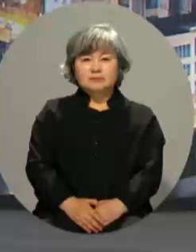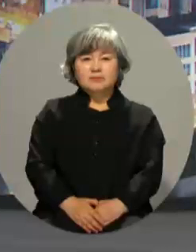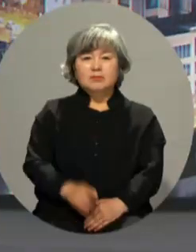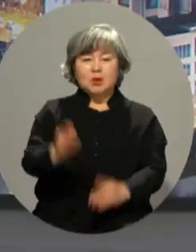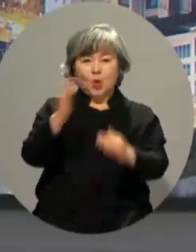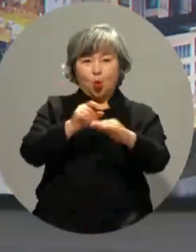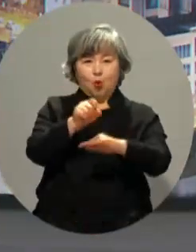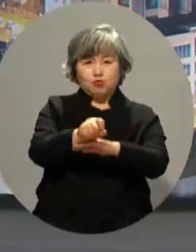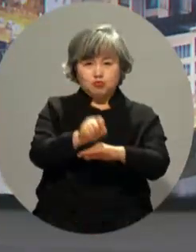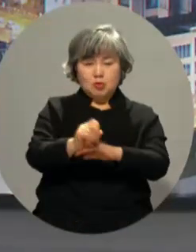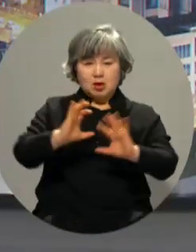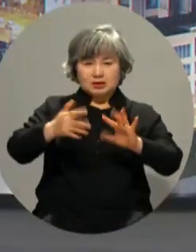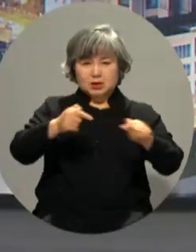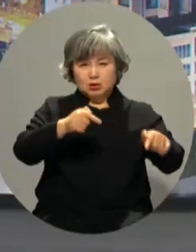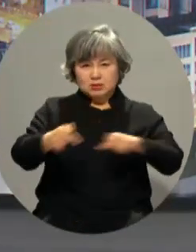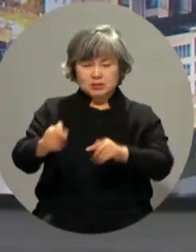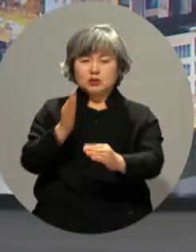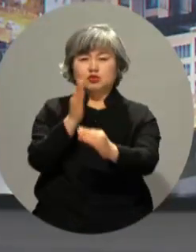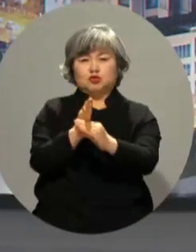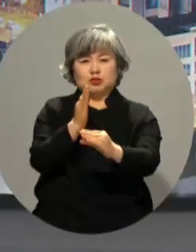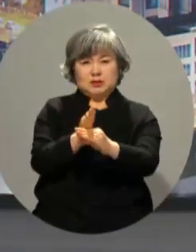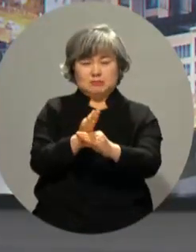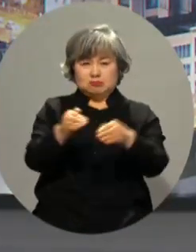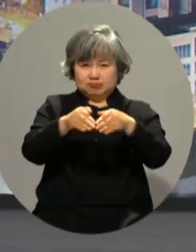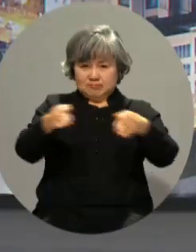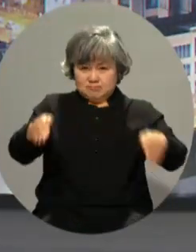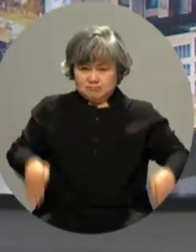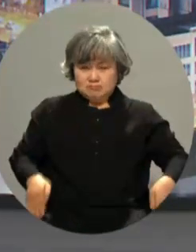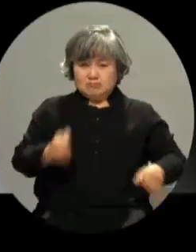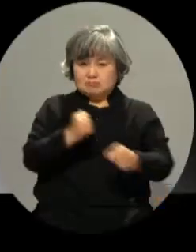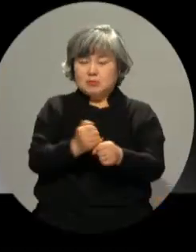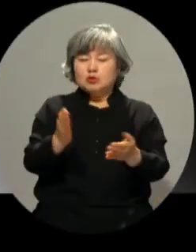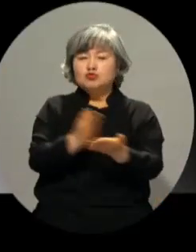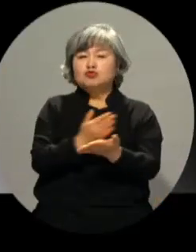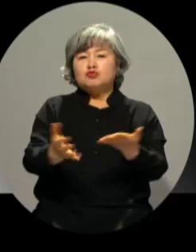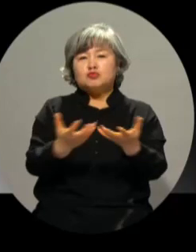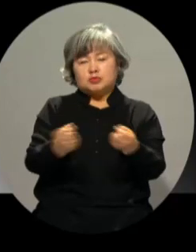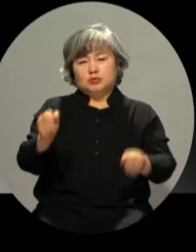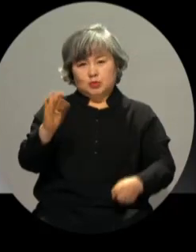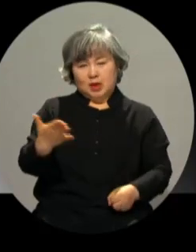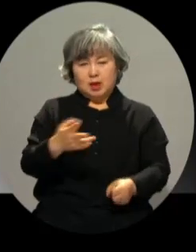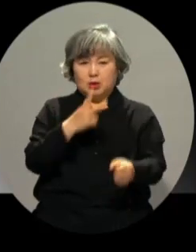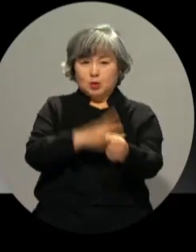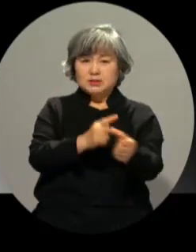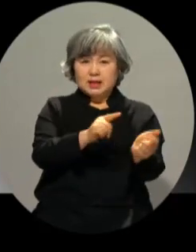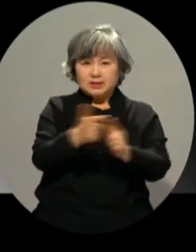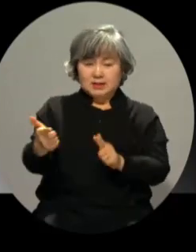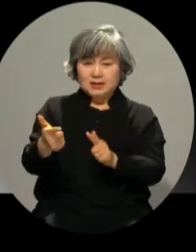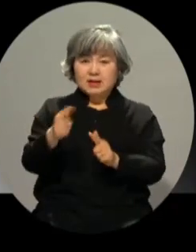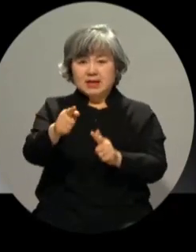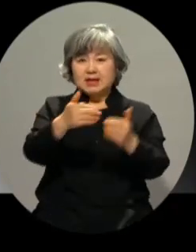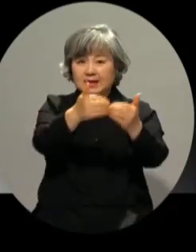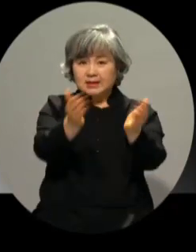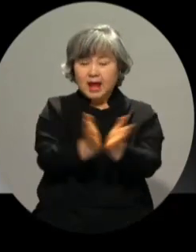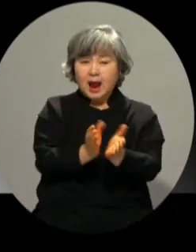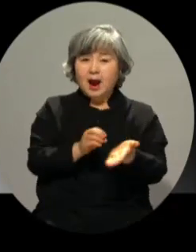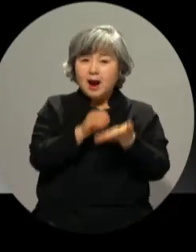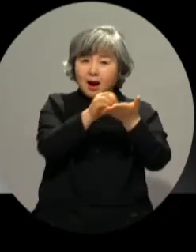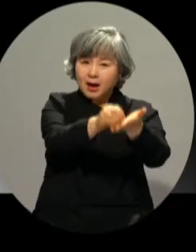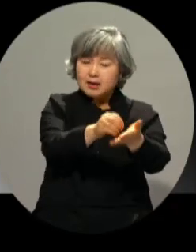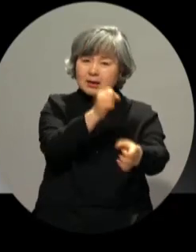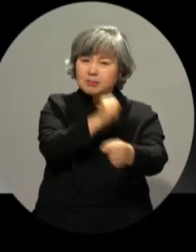공무원의 정치적 중립과 교육의 정치적 중립은 구별돼야 한다며 교사들이 정당가입 등 기본권